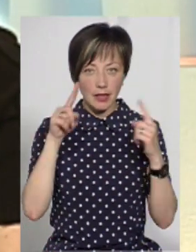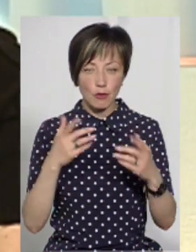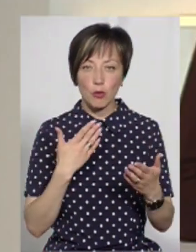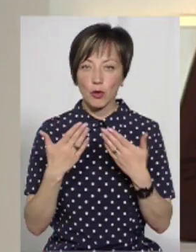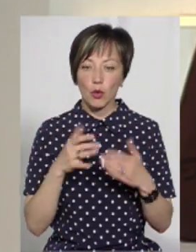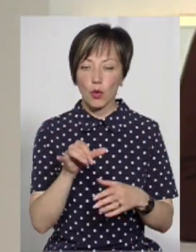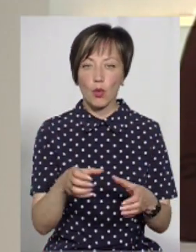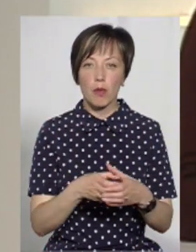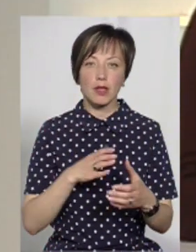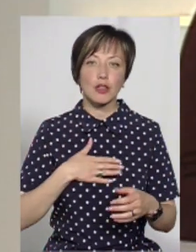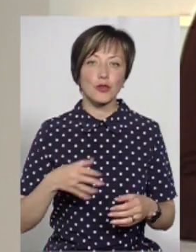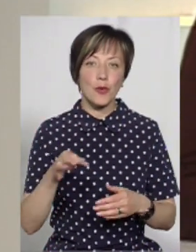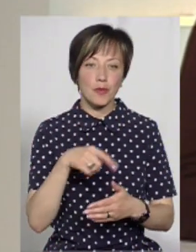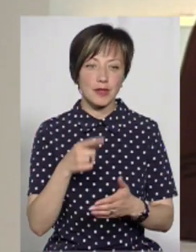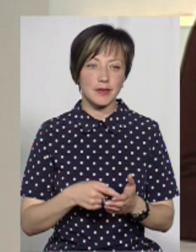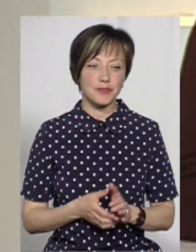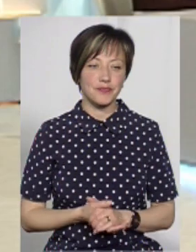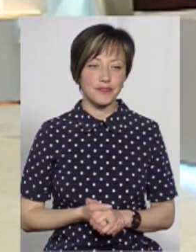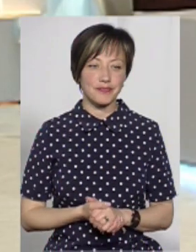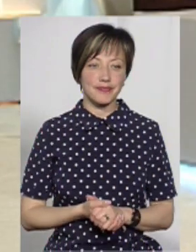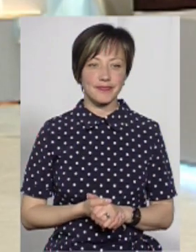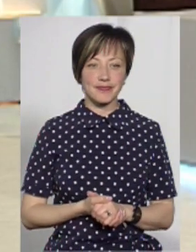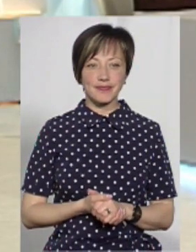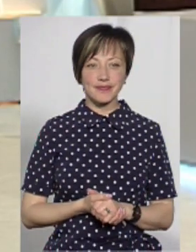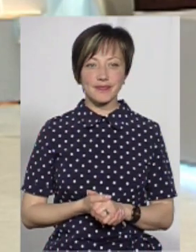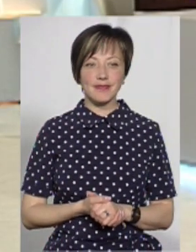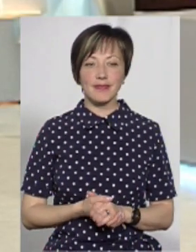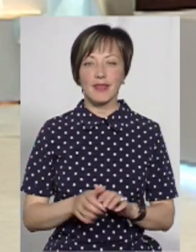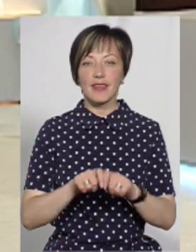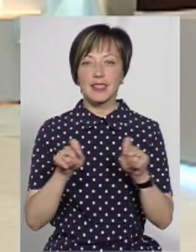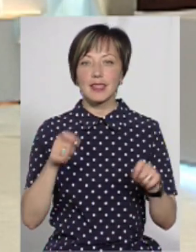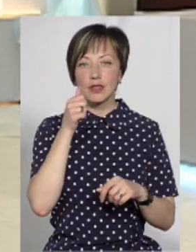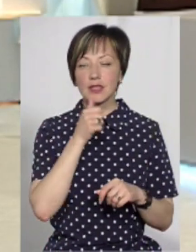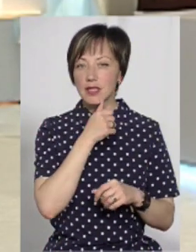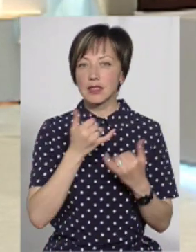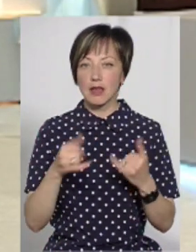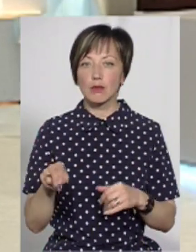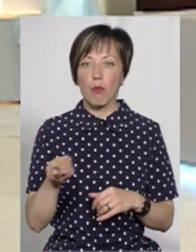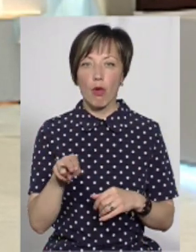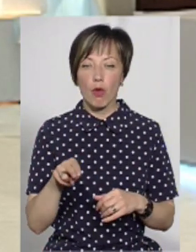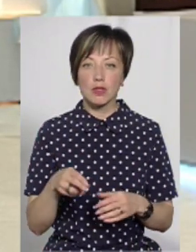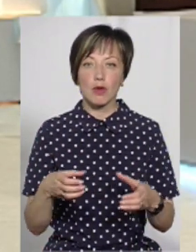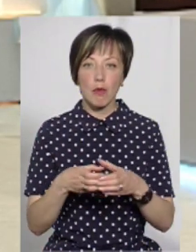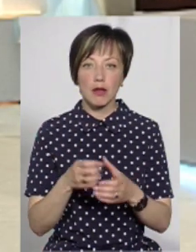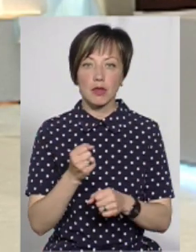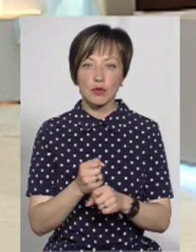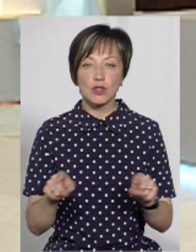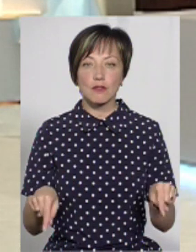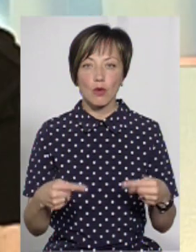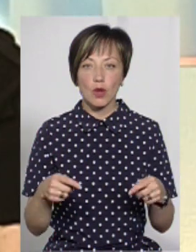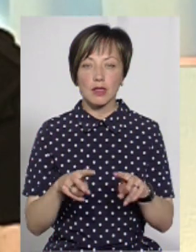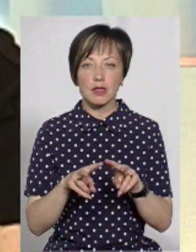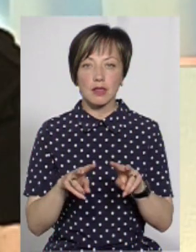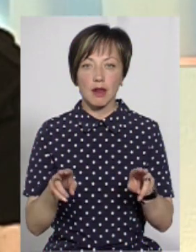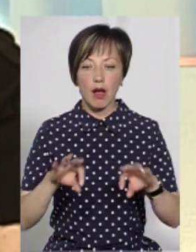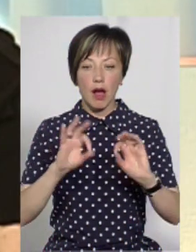підходу у громад нашої області до питань туризму? Ну, прийдеться вам відкрити секрети, тому що ми зараз і в Полонській громаді якраз працюємо над створенням